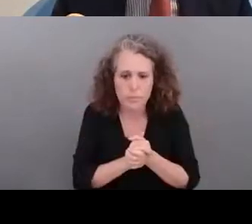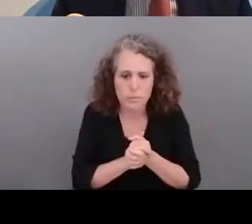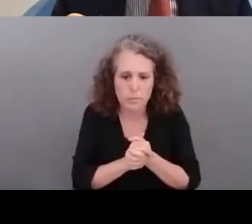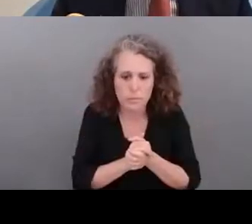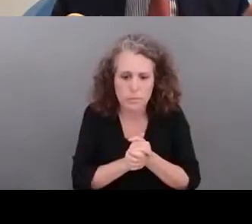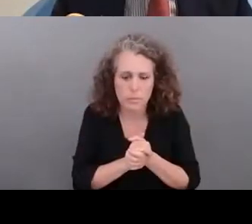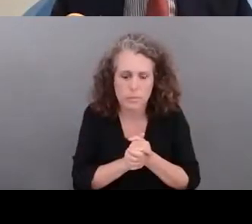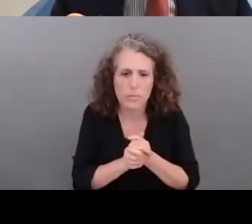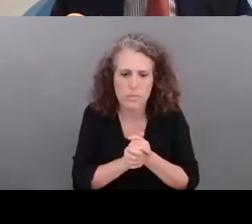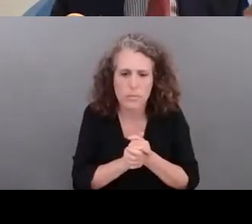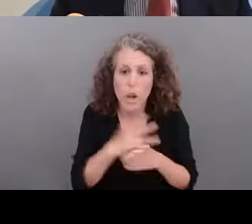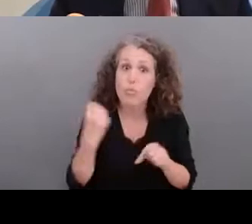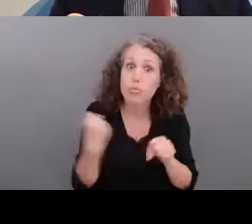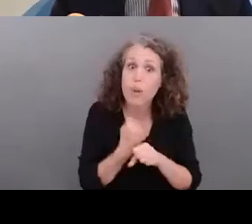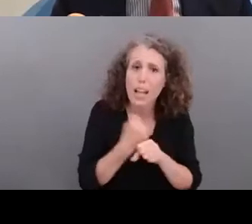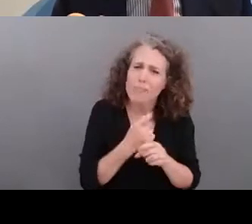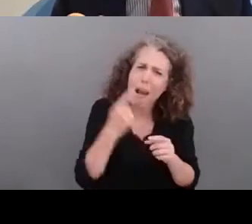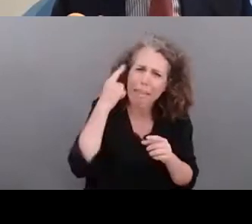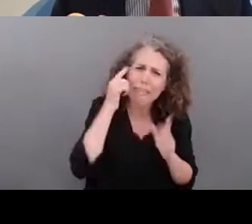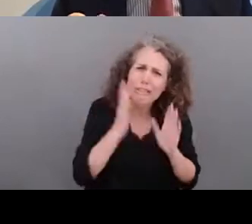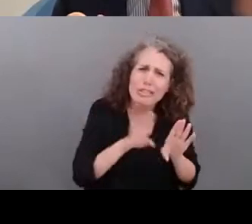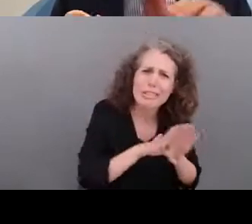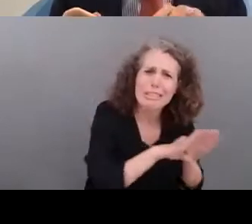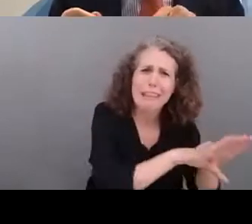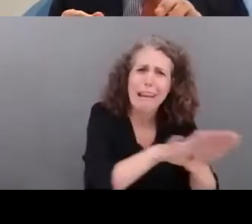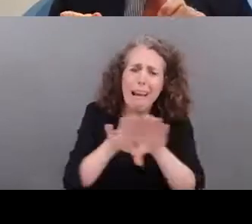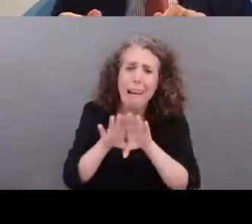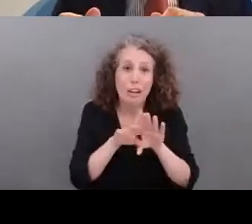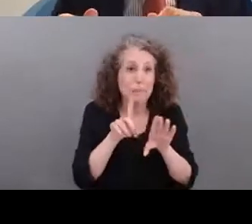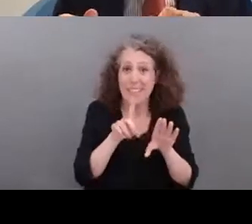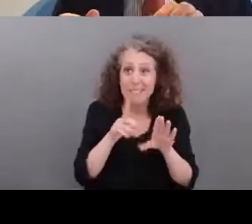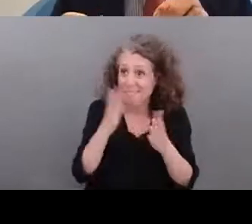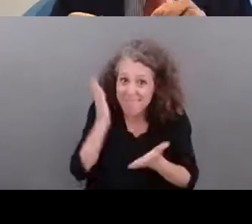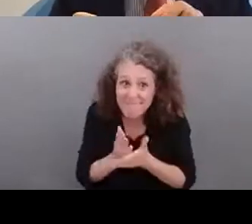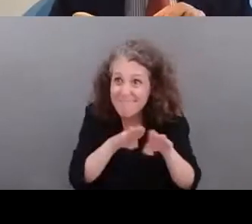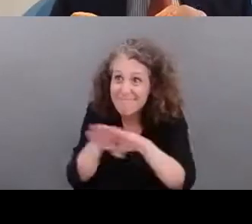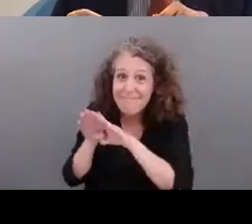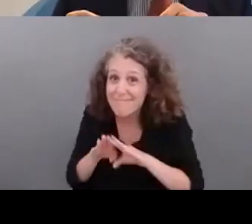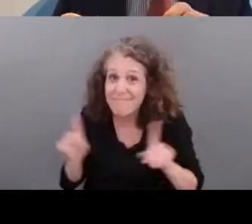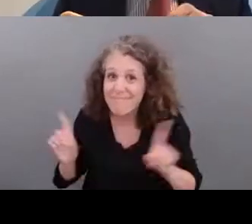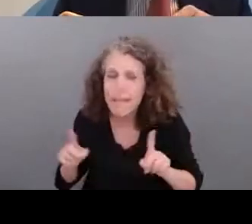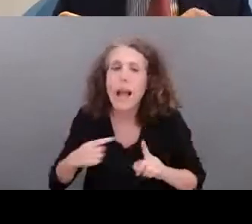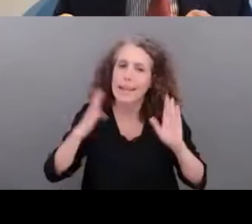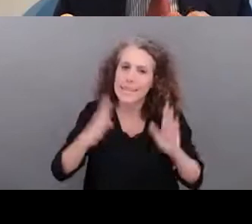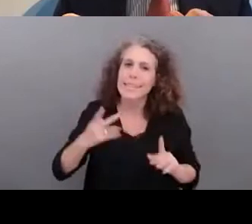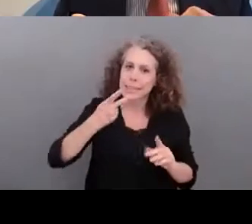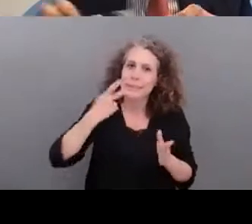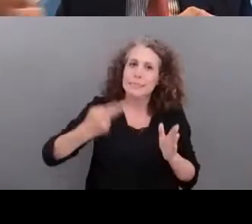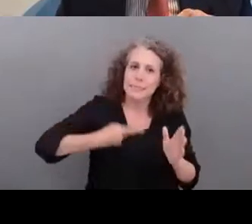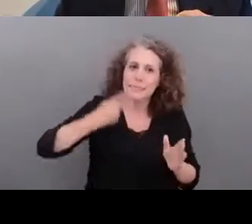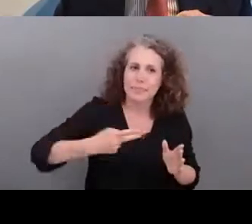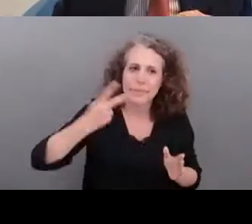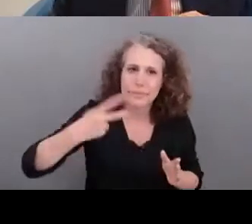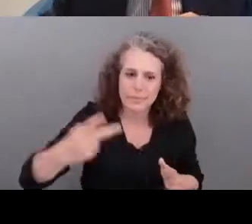d'abord, cela devrait être standard, mais cela mérite d'être répété. Il faut s'assurer qu'on consulte avec les personnes